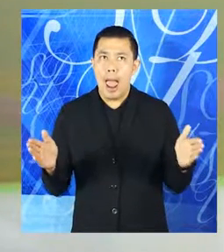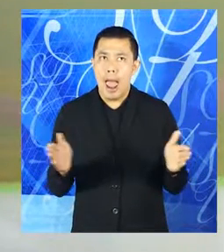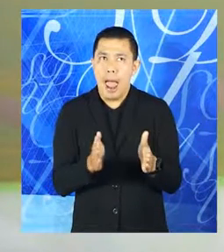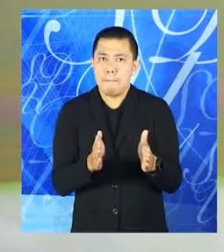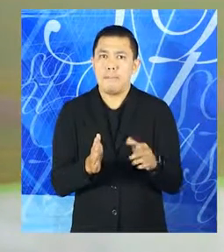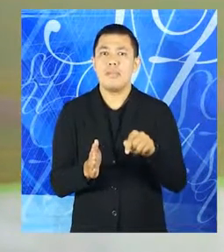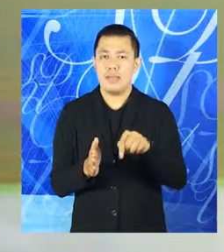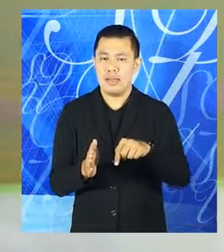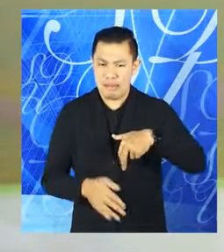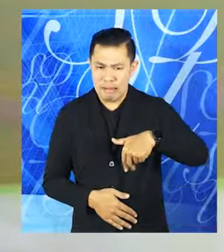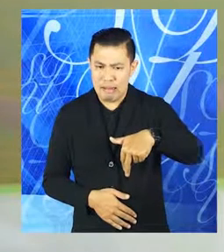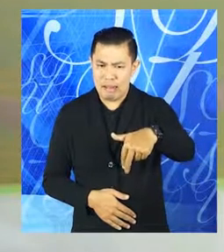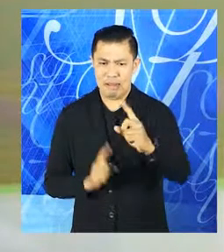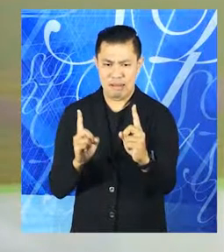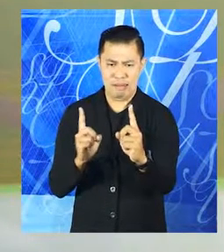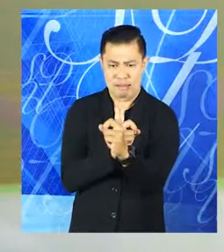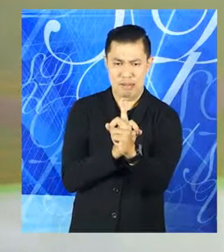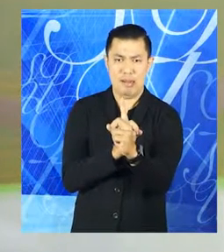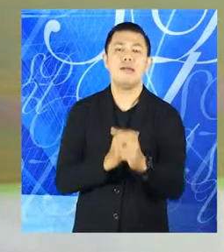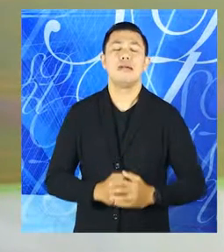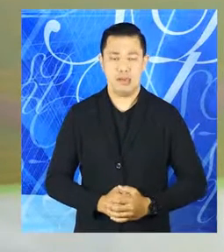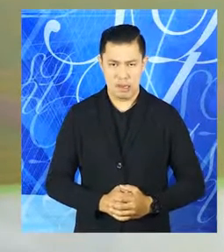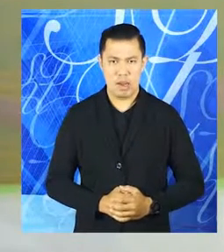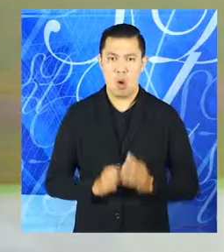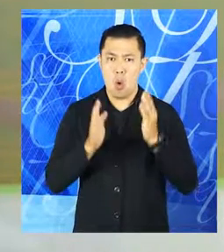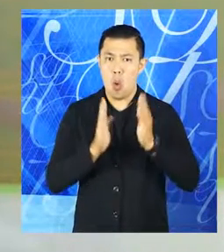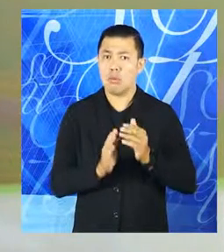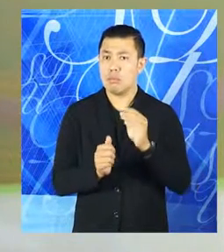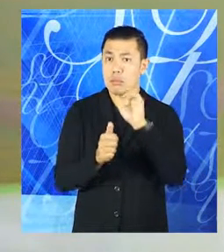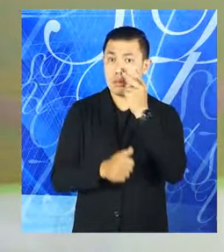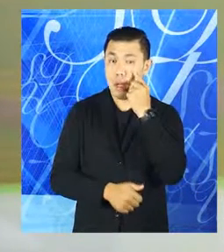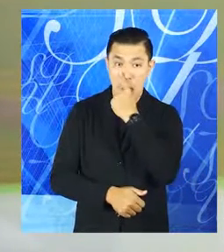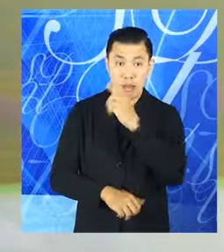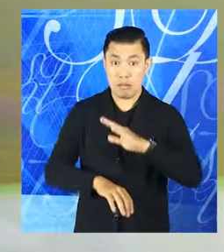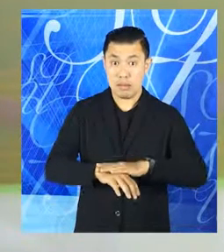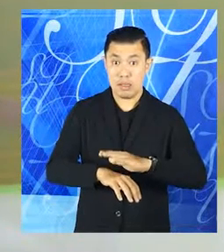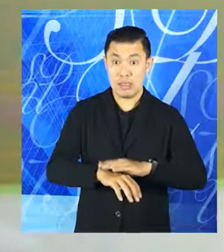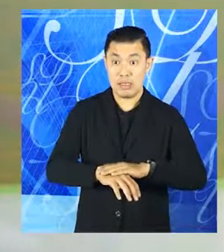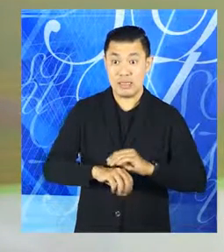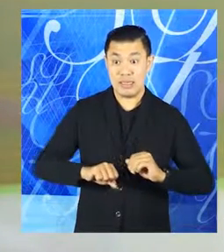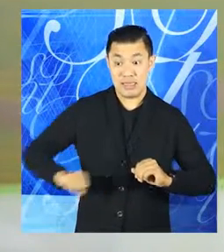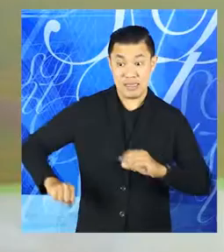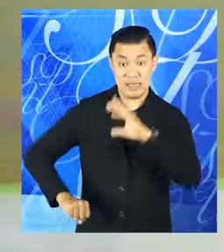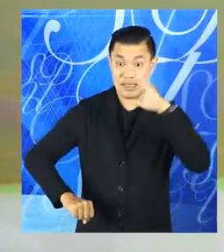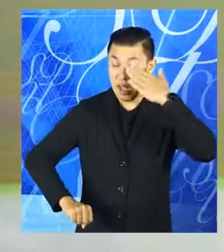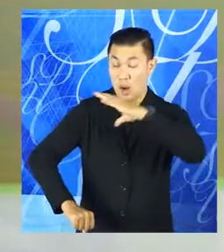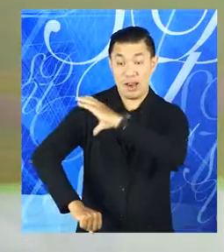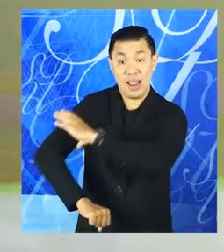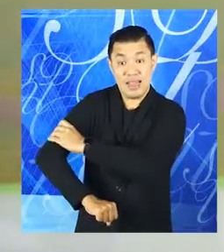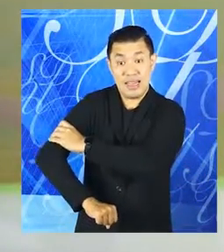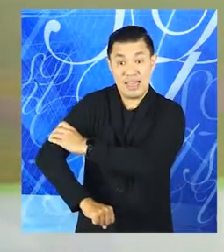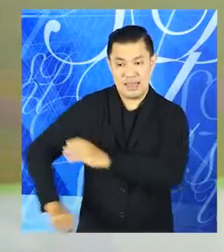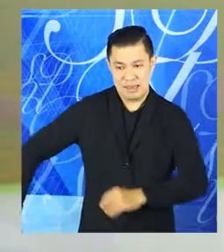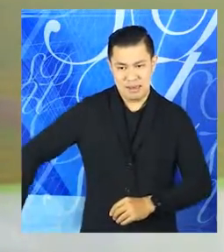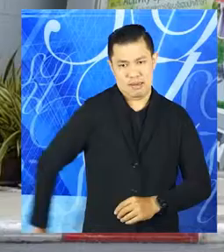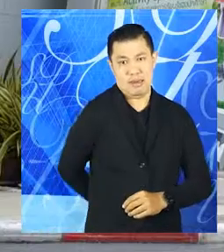างหน้าสามารถเดินได้คนเดียวคนนำทางจะยื่นแขนข้างที่คนตาบอดเกาะอยู่นั้นไป